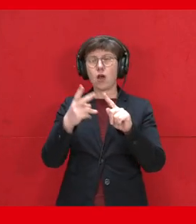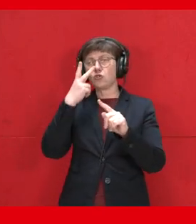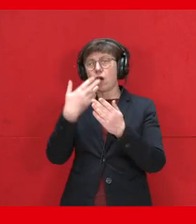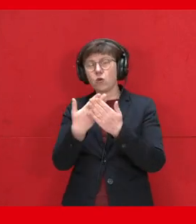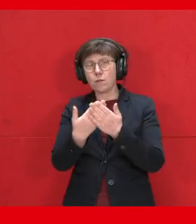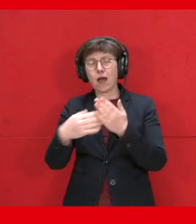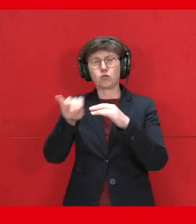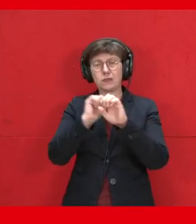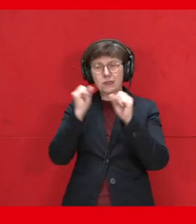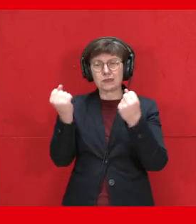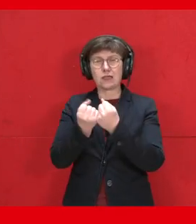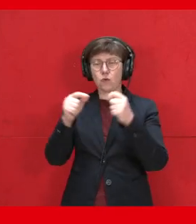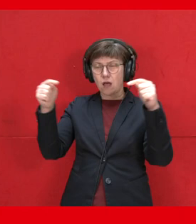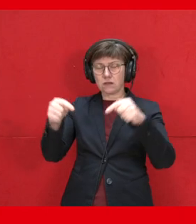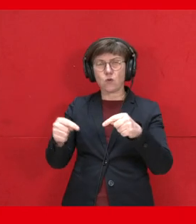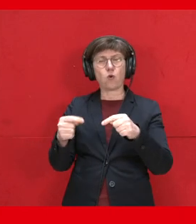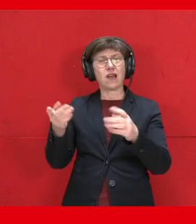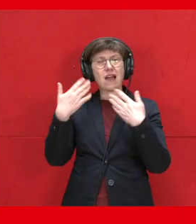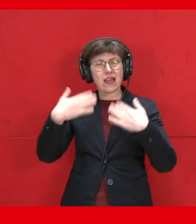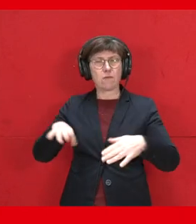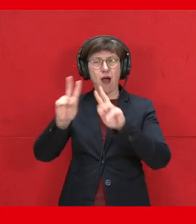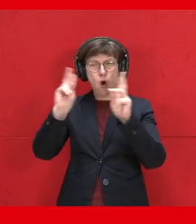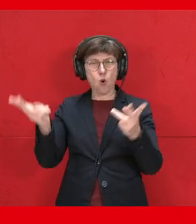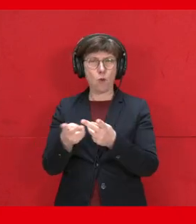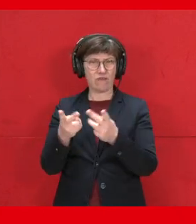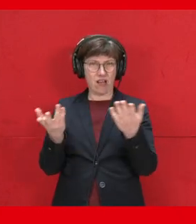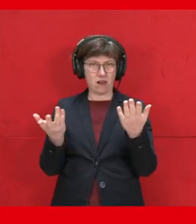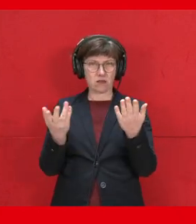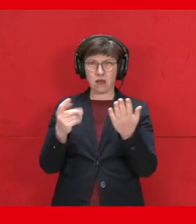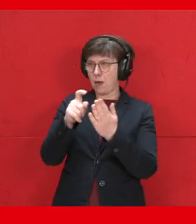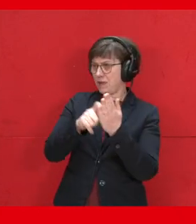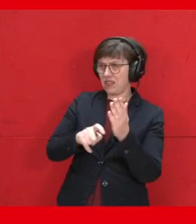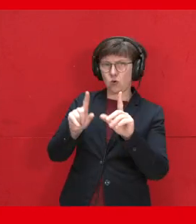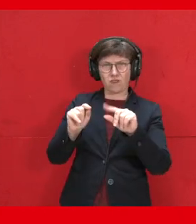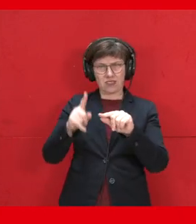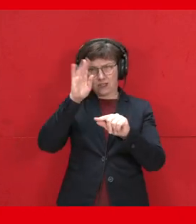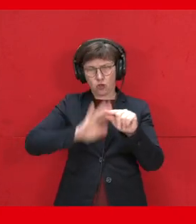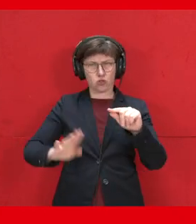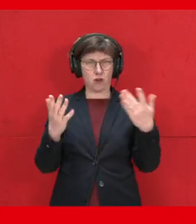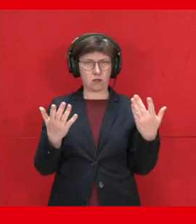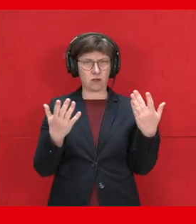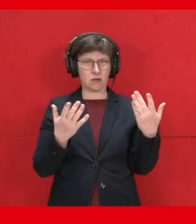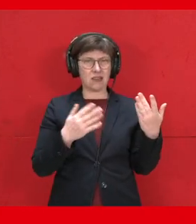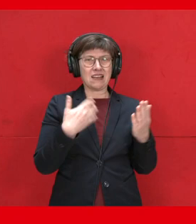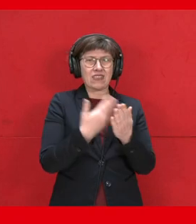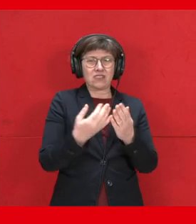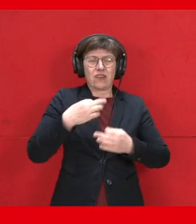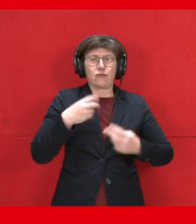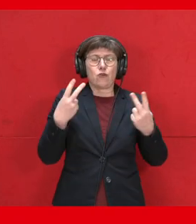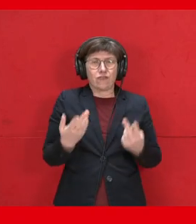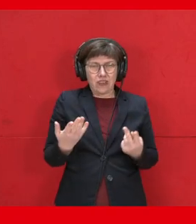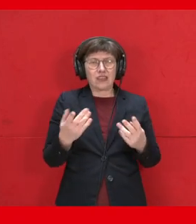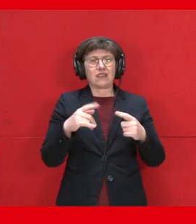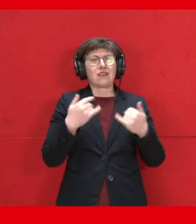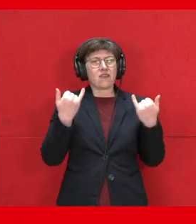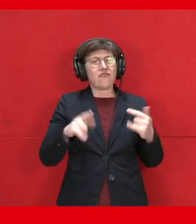gucken auf die Situation des Klimas und der Umweltbedingungen, die wir hierzulande haben. Und darum ist für uns wichtig, dass